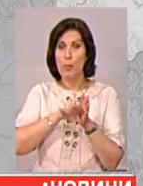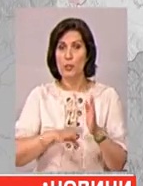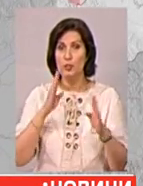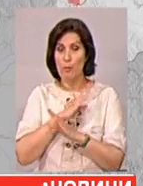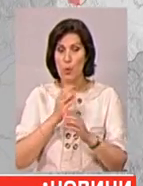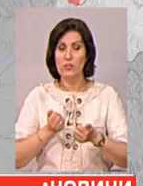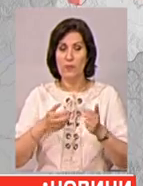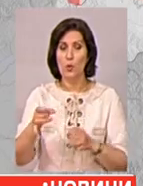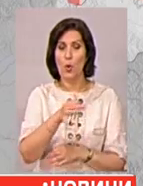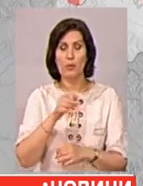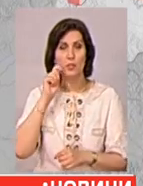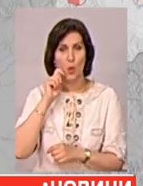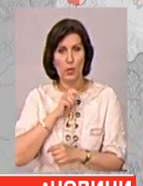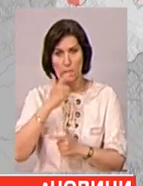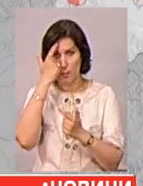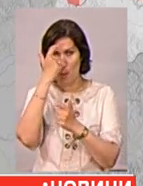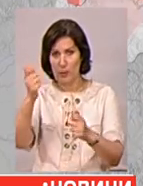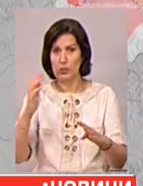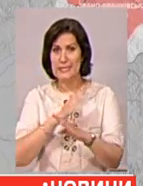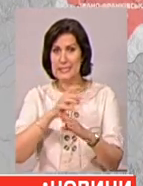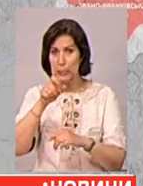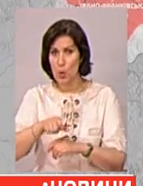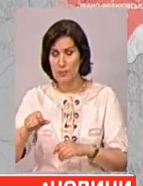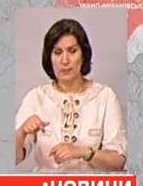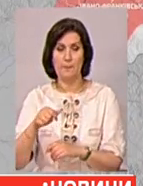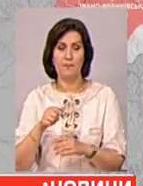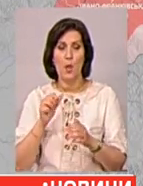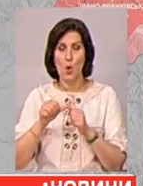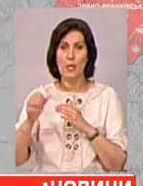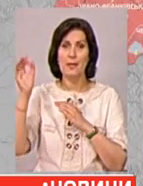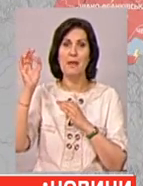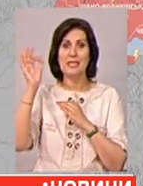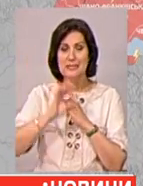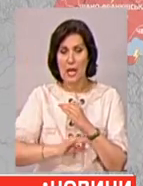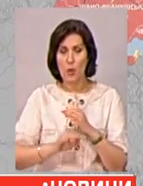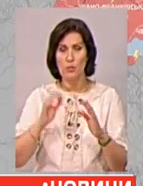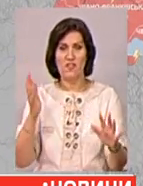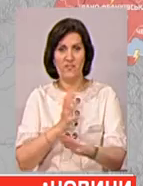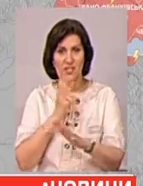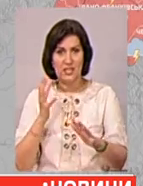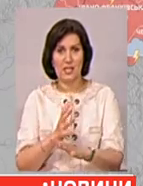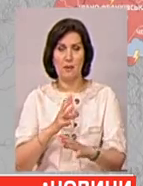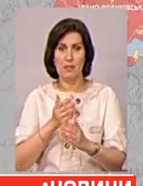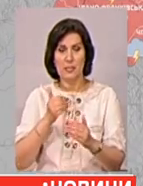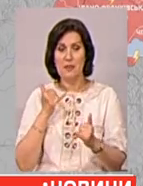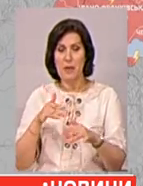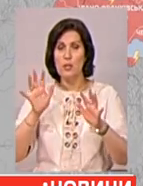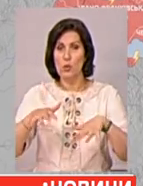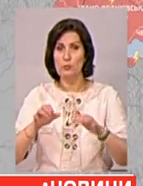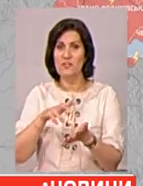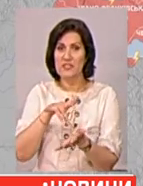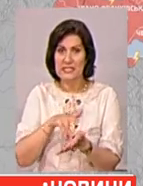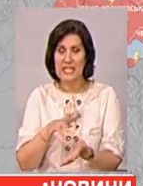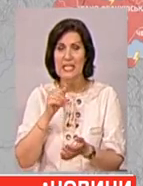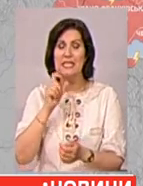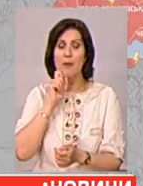погоди ще в кількох областях України попереджають Синоптики окрім заходу куди зливи і вітри прийшли на дні тепер задощіть і в центрі та